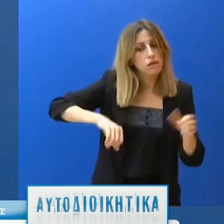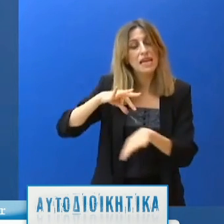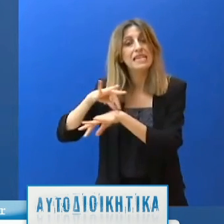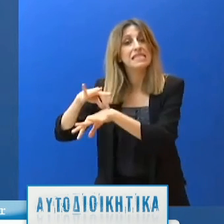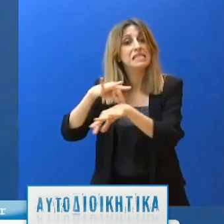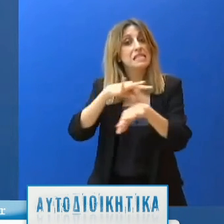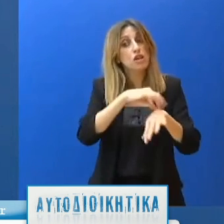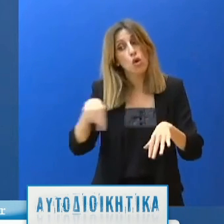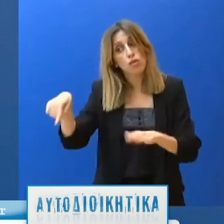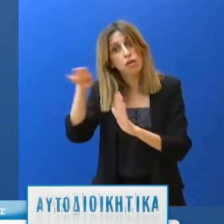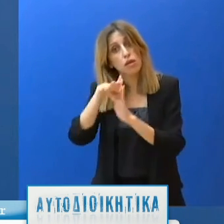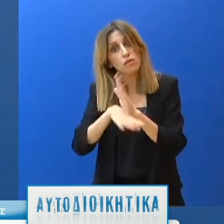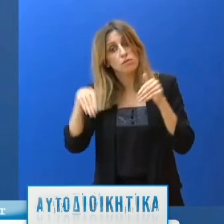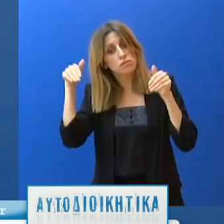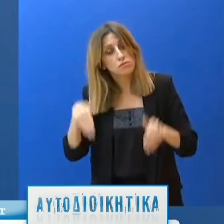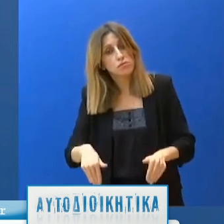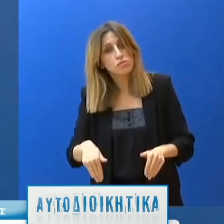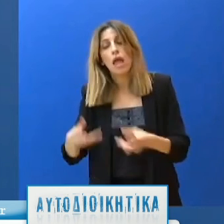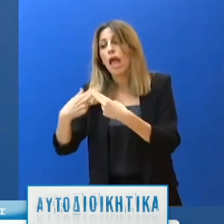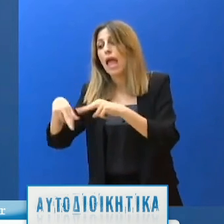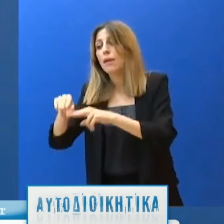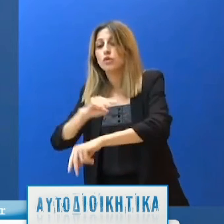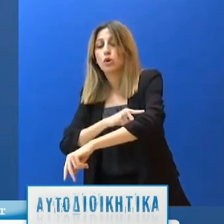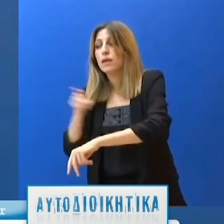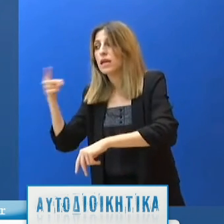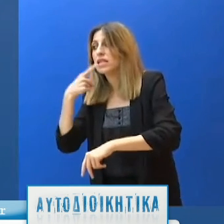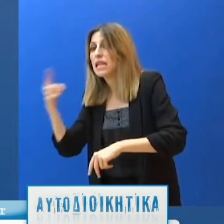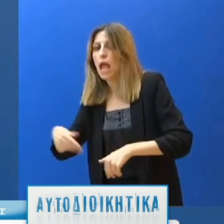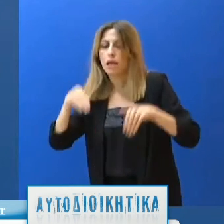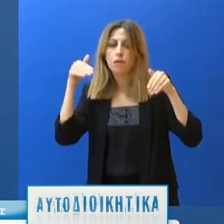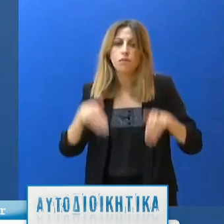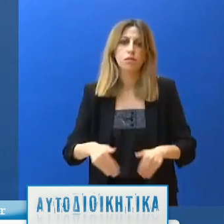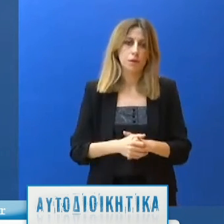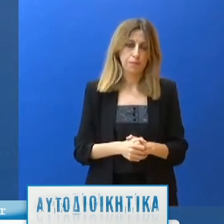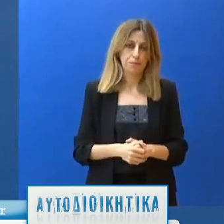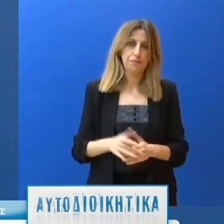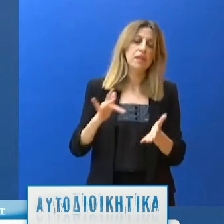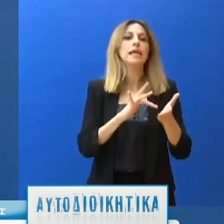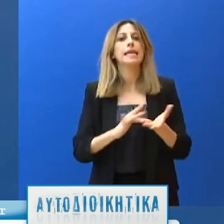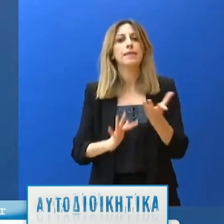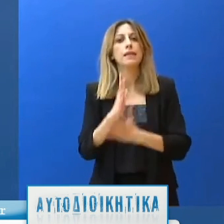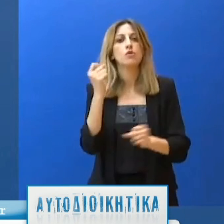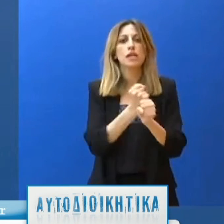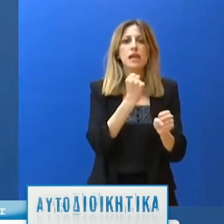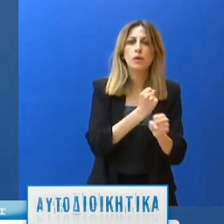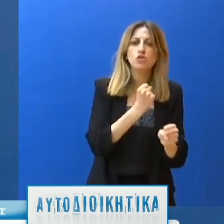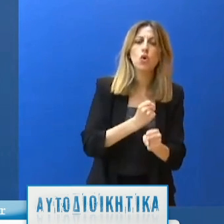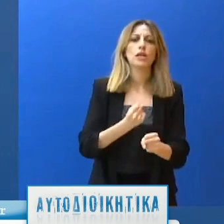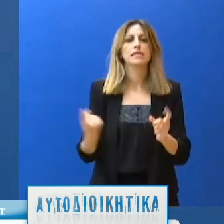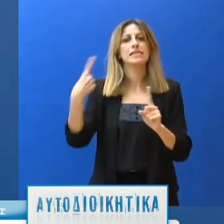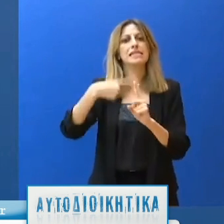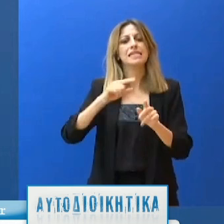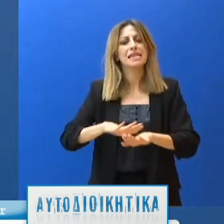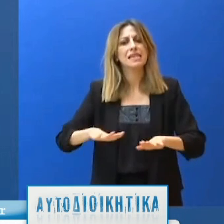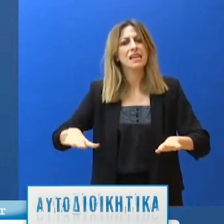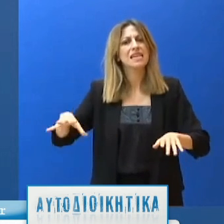θα καθοριστούν τις επόμενες ημέρες. Τα ΚΔΑΠ, η παιδική, βρεφική και ροφονιπιακή σταθμή θα ακολουθήσουν